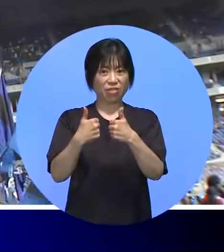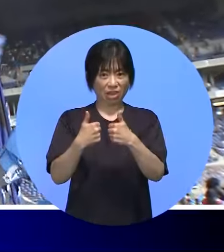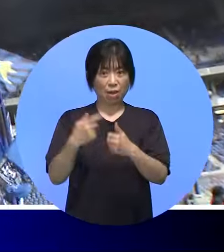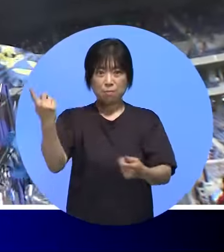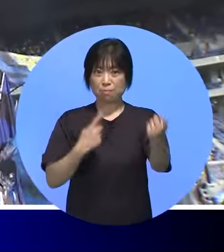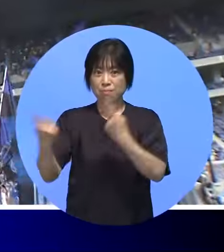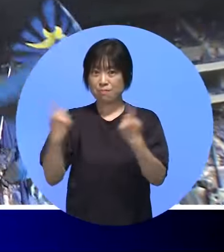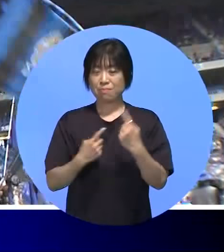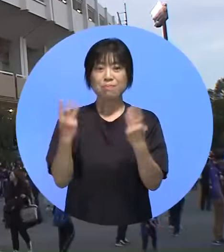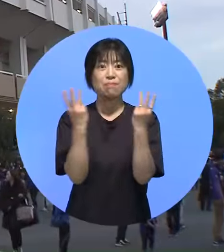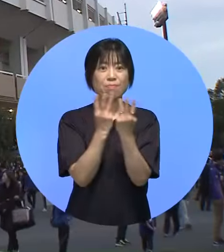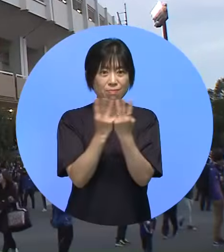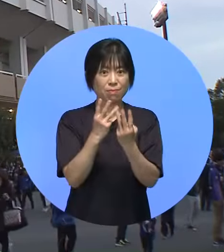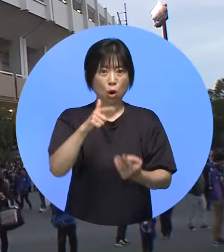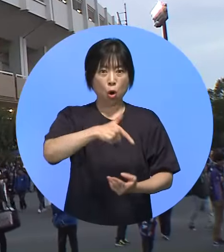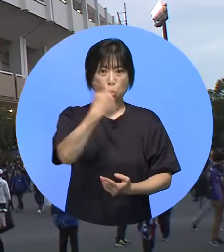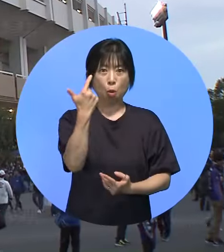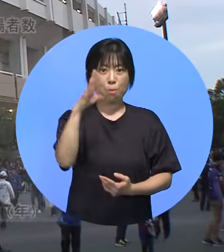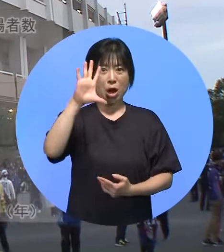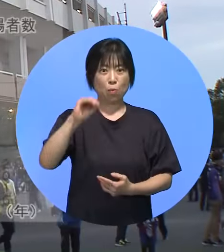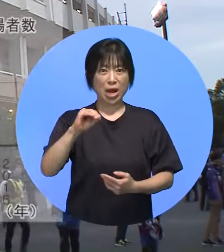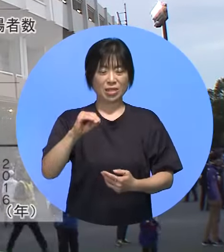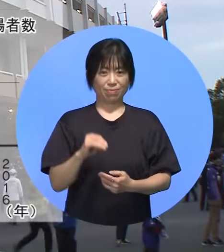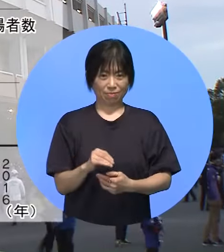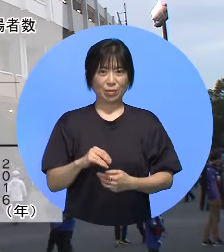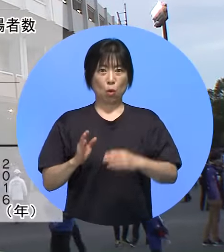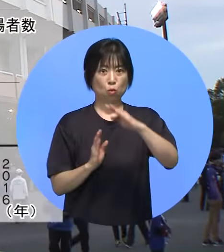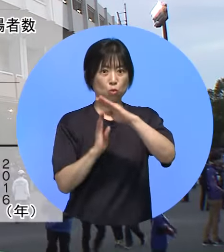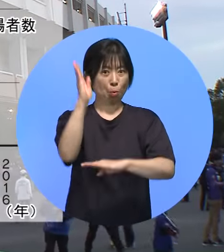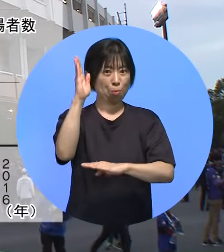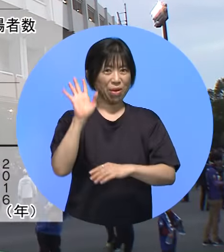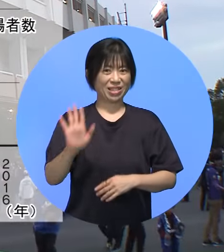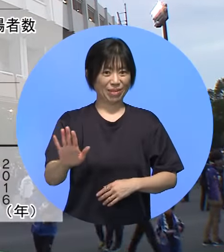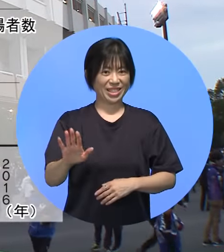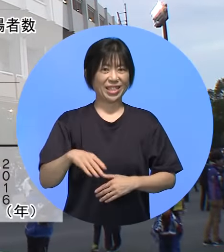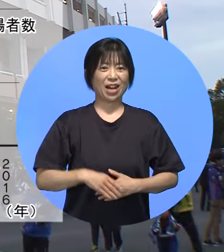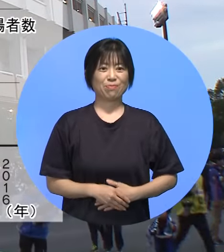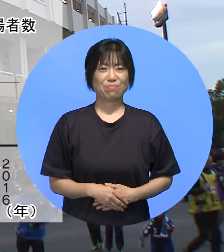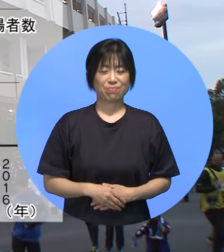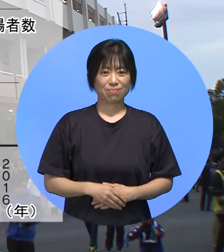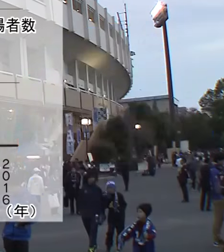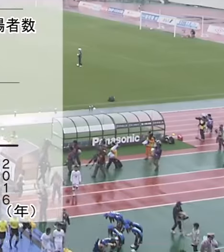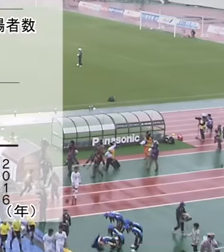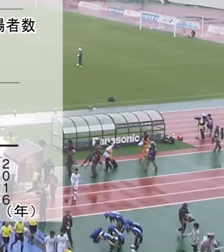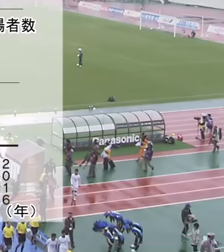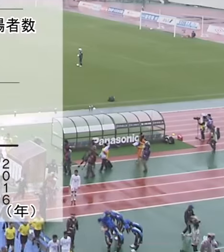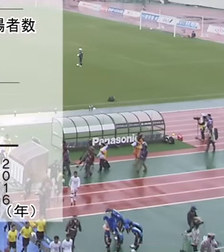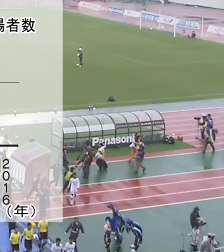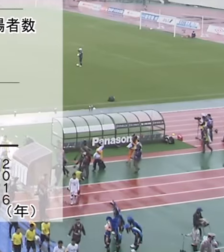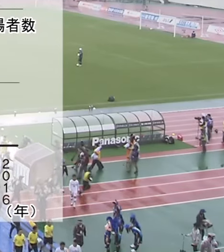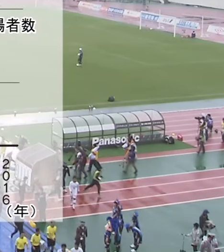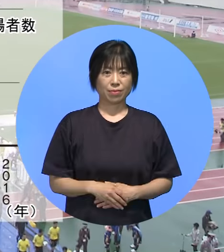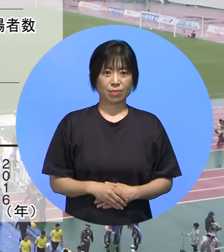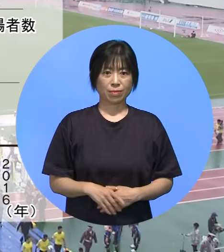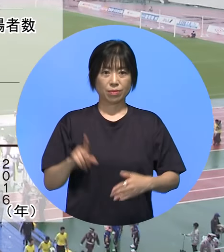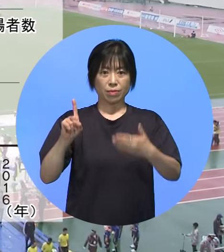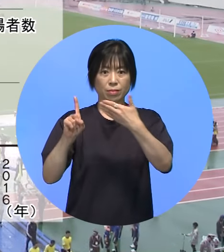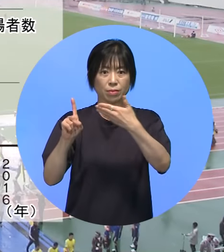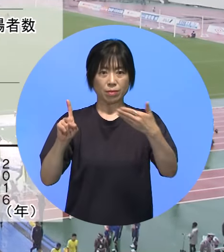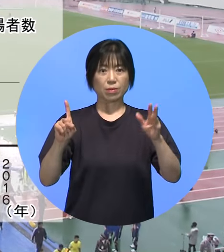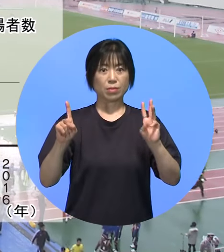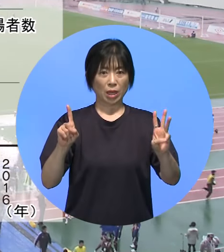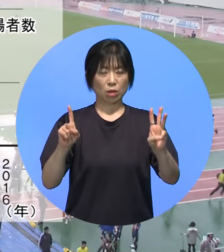通算来場者数が600万みようと思いました1993年の jリーグ発足